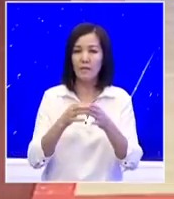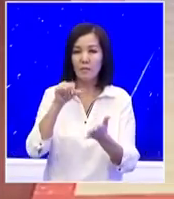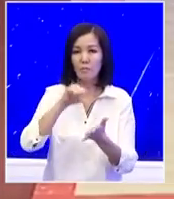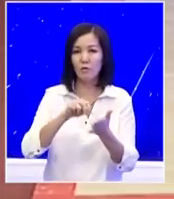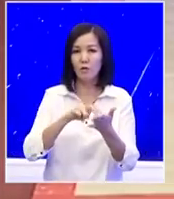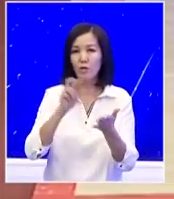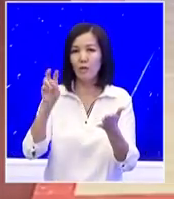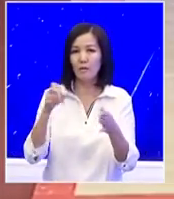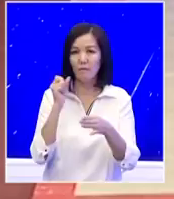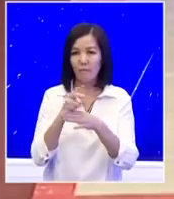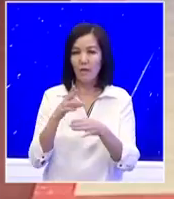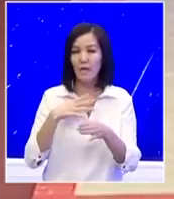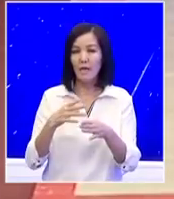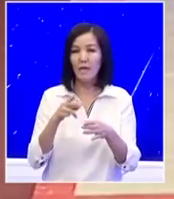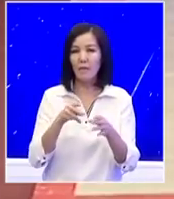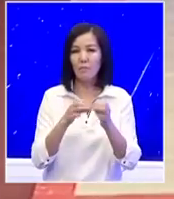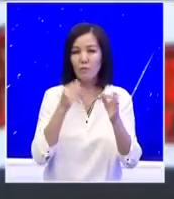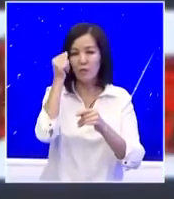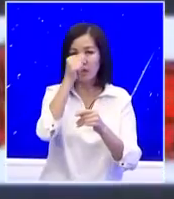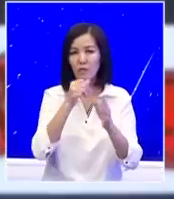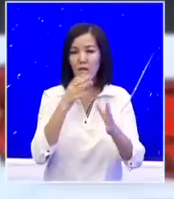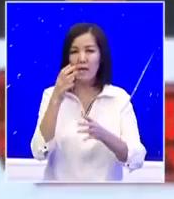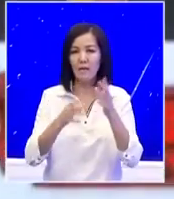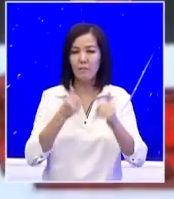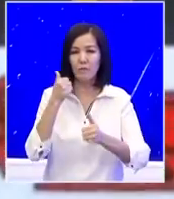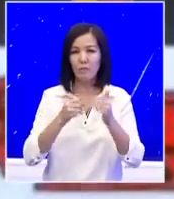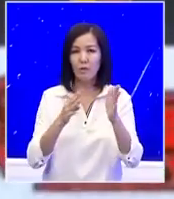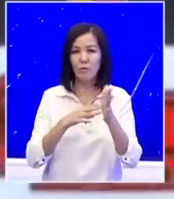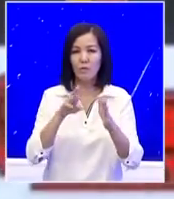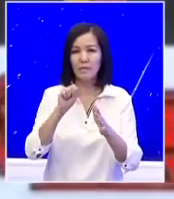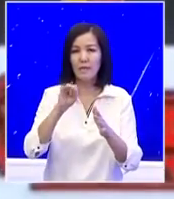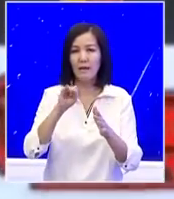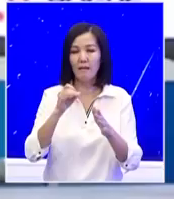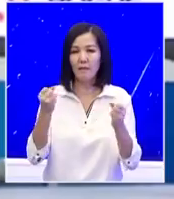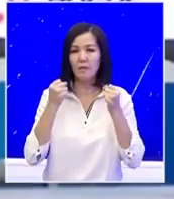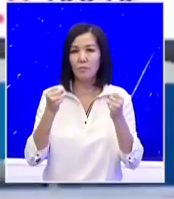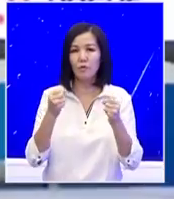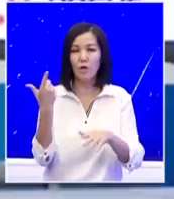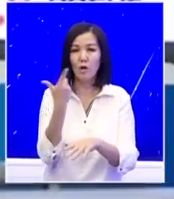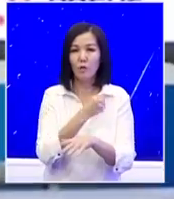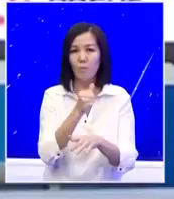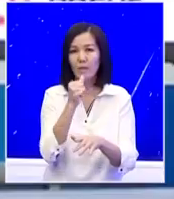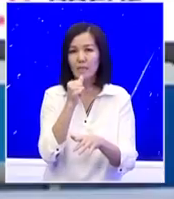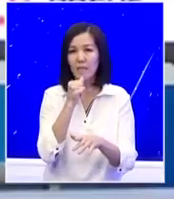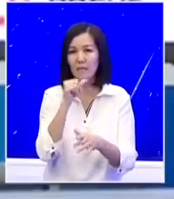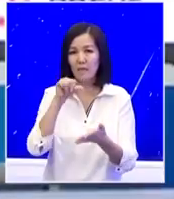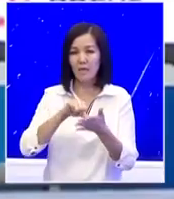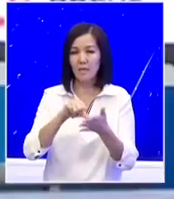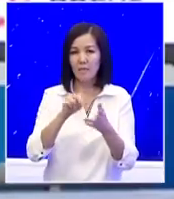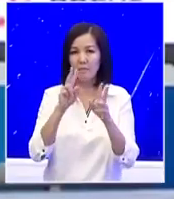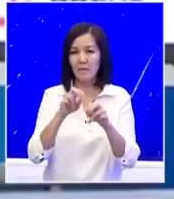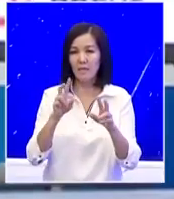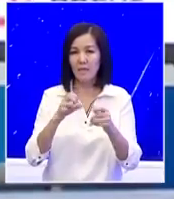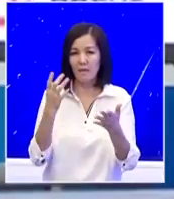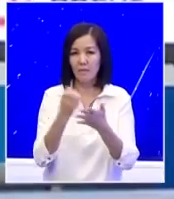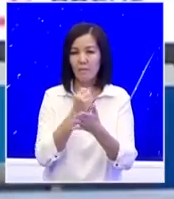мүшеліктен шығарылды. Айта кетейік, 2018 жылы әлем чемпионатында 9 тайландық ауыр атлет допинг сынақтарынан өте алмай қалды. Осы